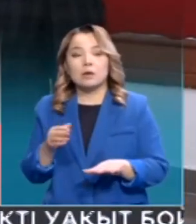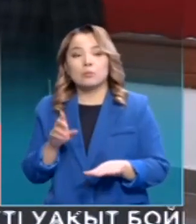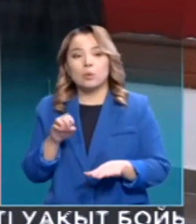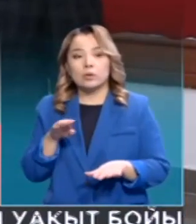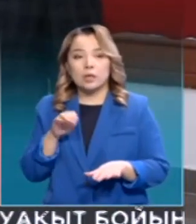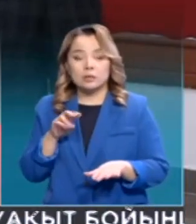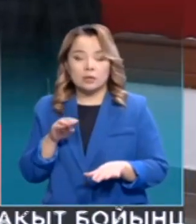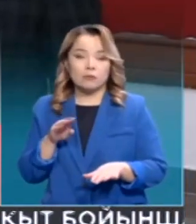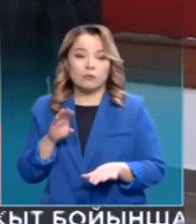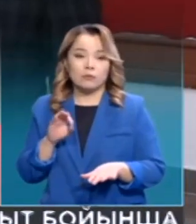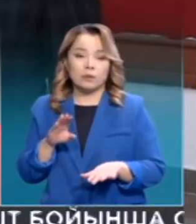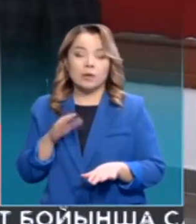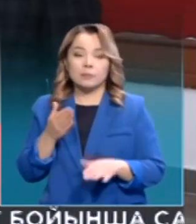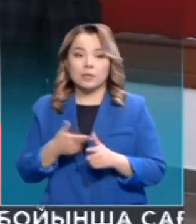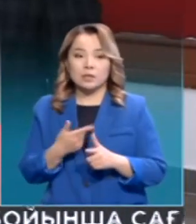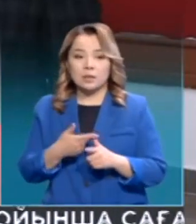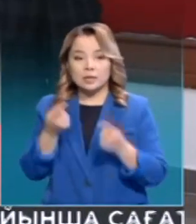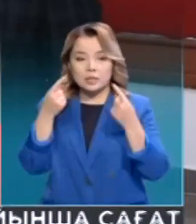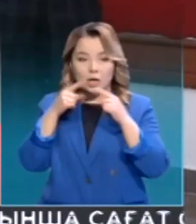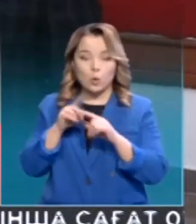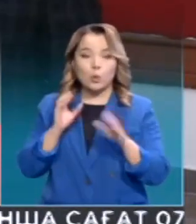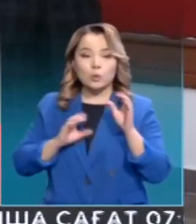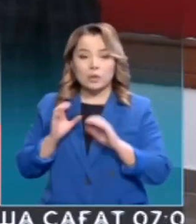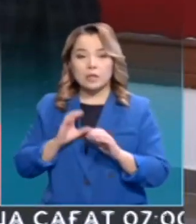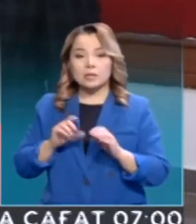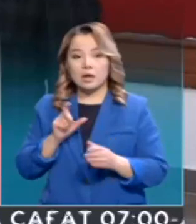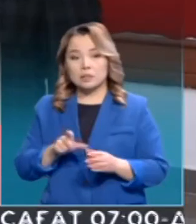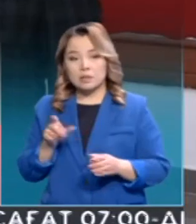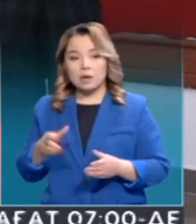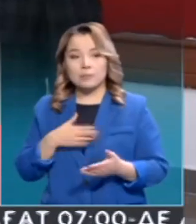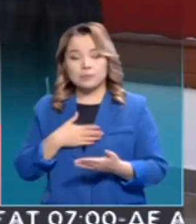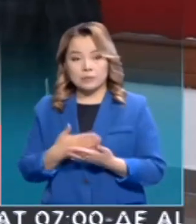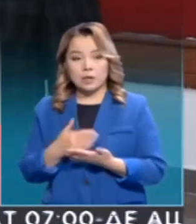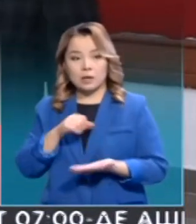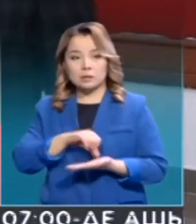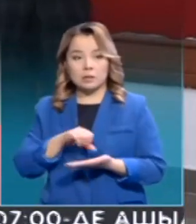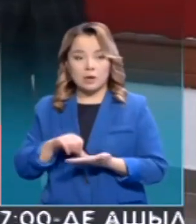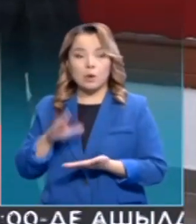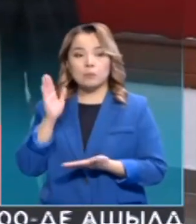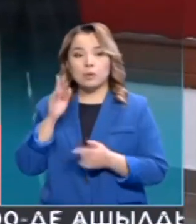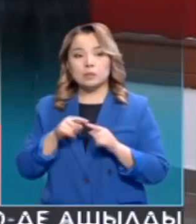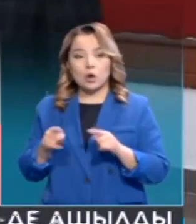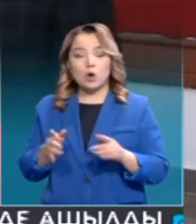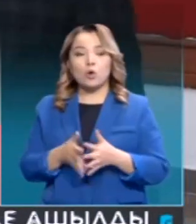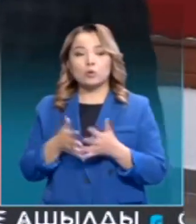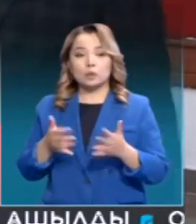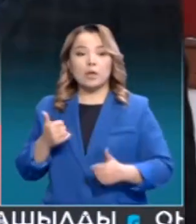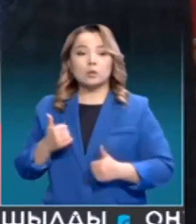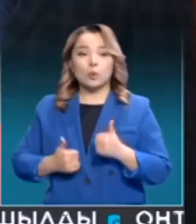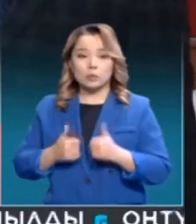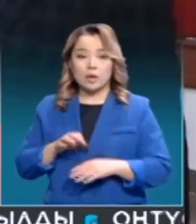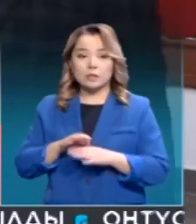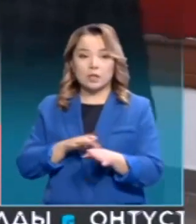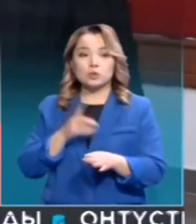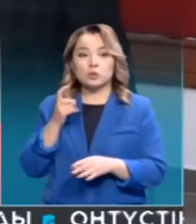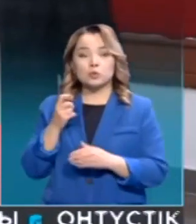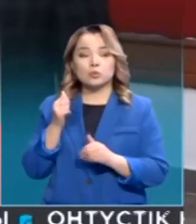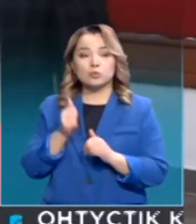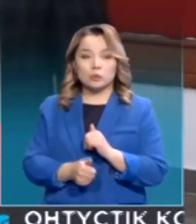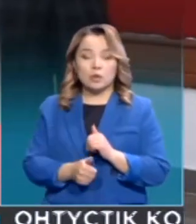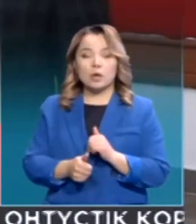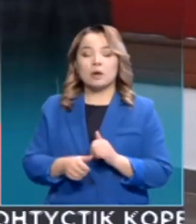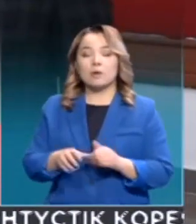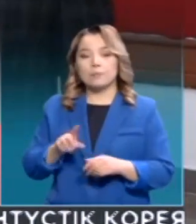Qarağanda Üniversitetinin Teknikalık Üniversitetinin studentleri. Mına o aldımızdağı ülken dodada 100'den çürük 1000'dan